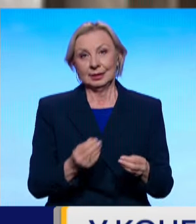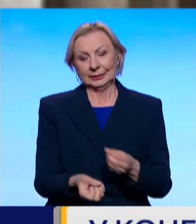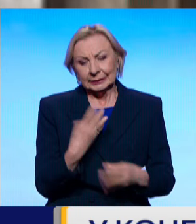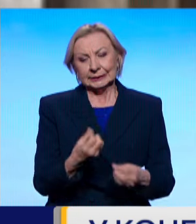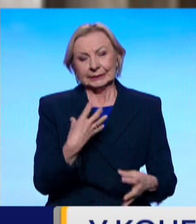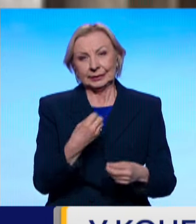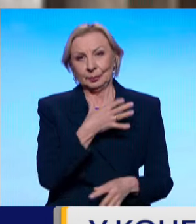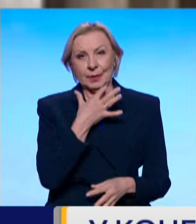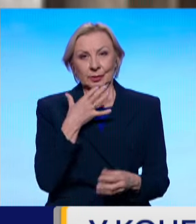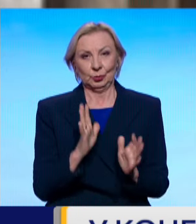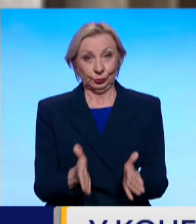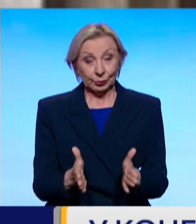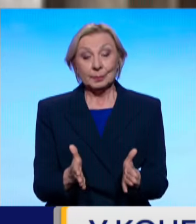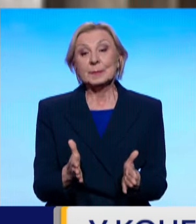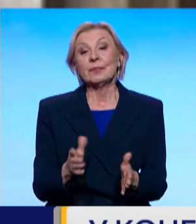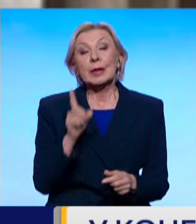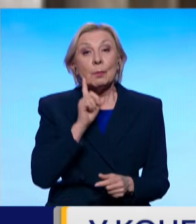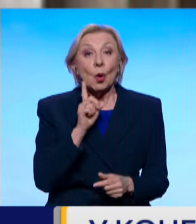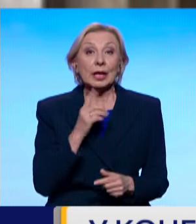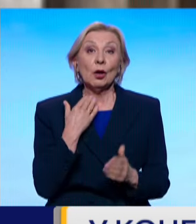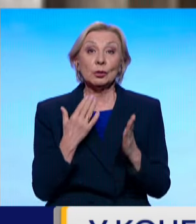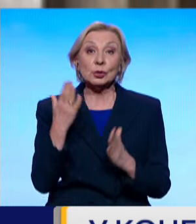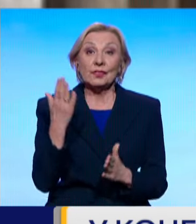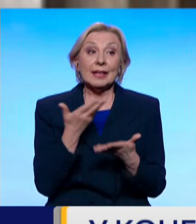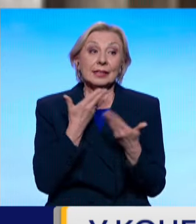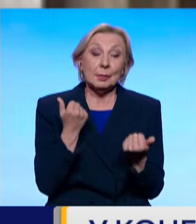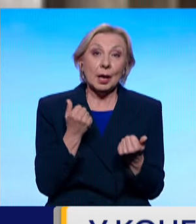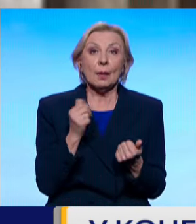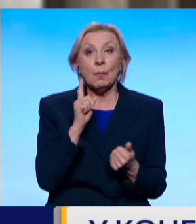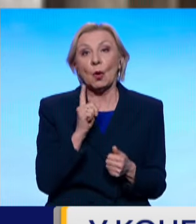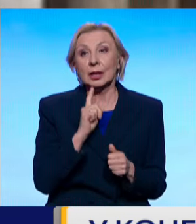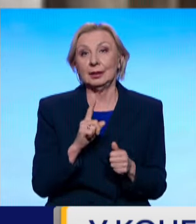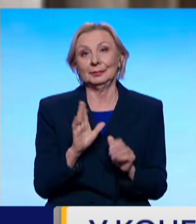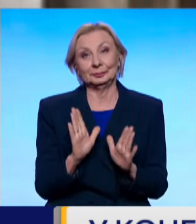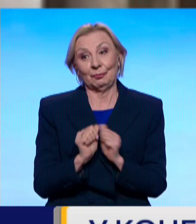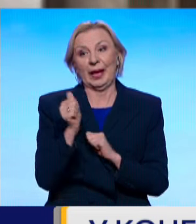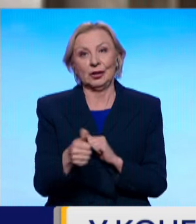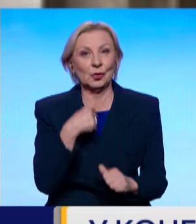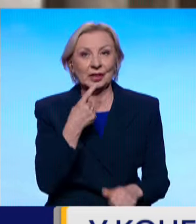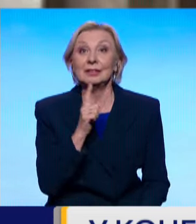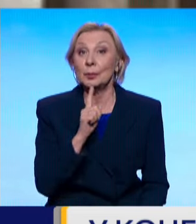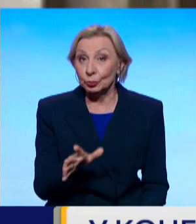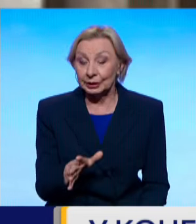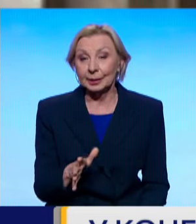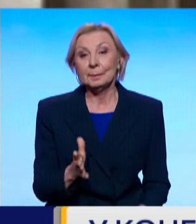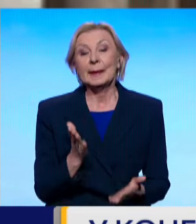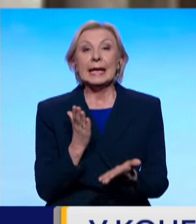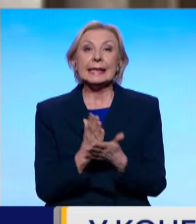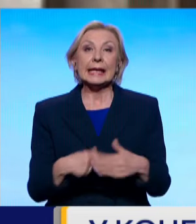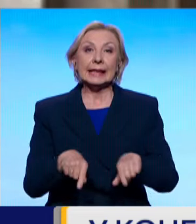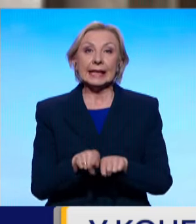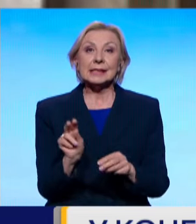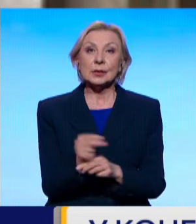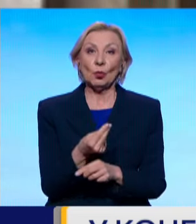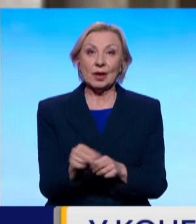інтенсивно, ця допомога. А поки що голосування не буде, ми не будемо говорити його, поки не пристрибнули. І якщо можна, є кілька таких, знаєте, зауважень